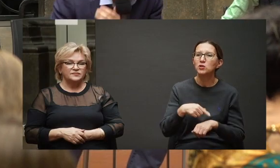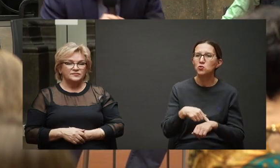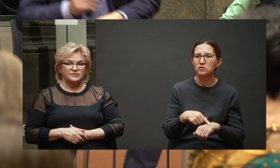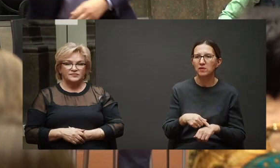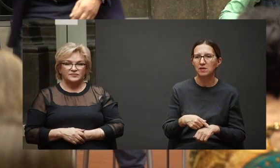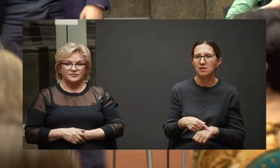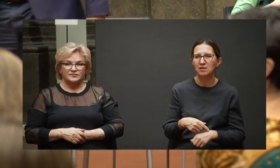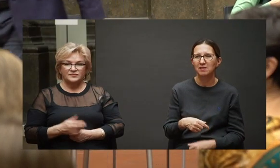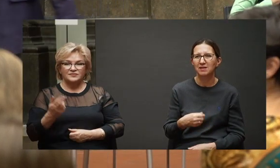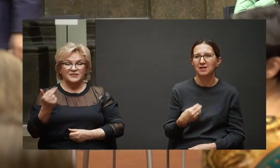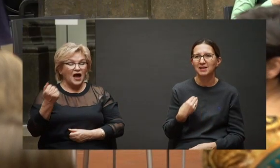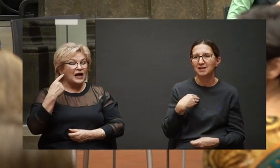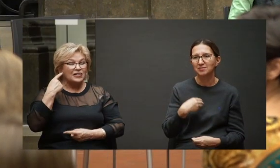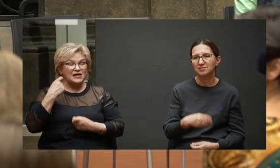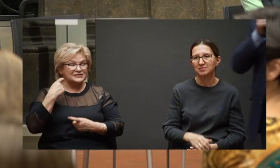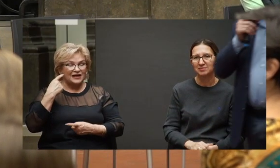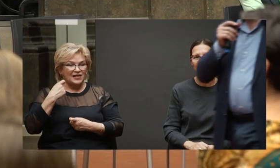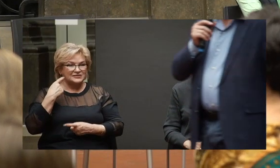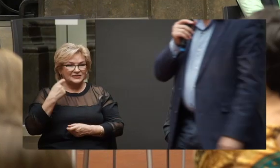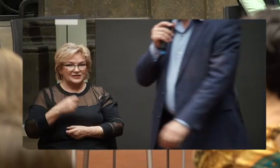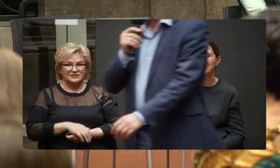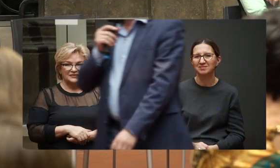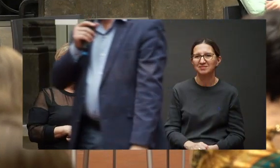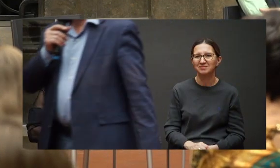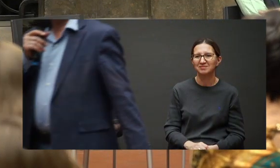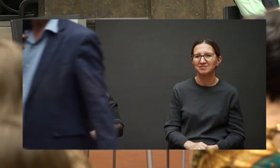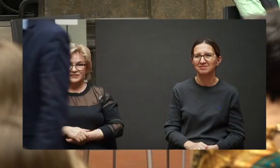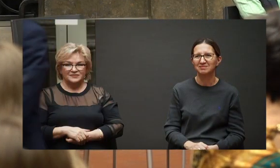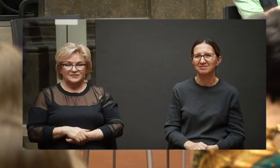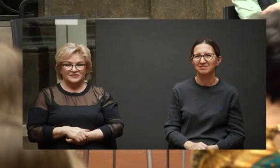делали? С чем?